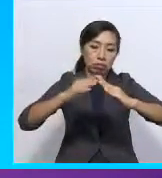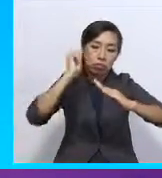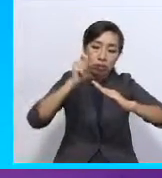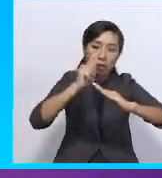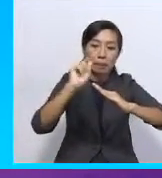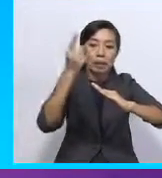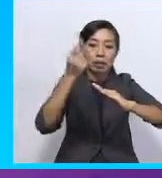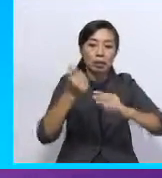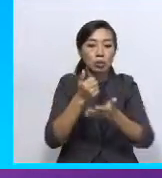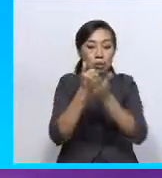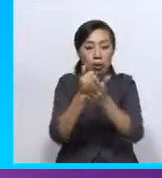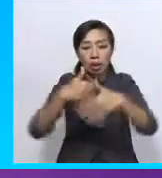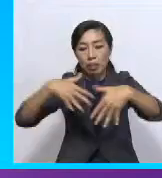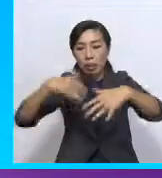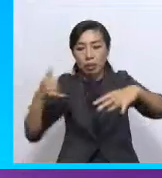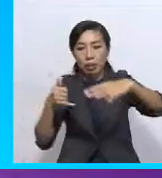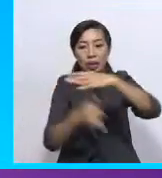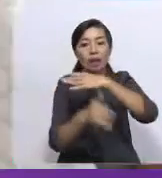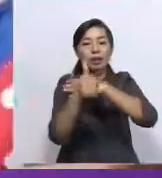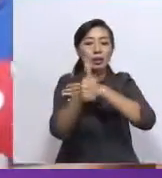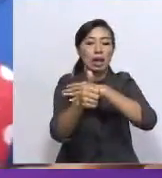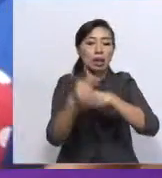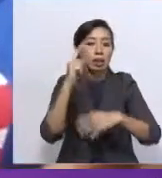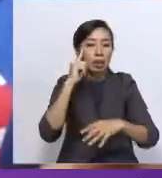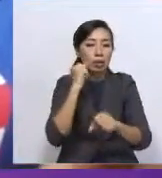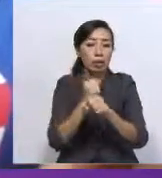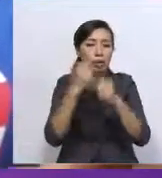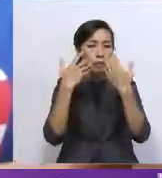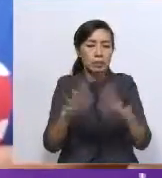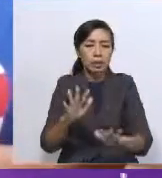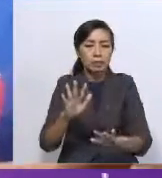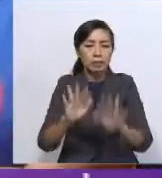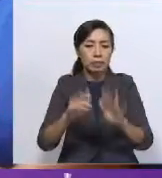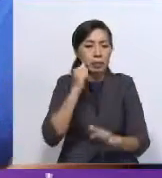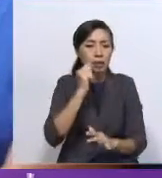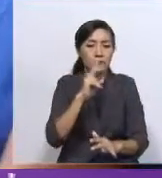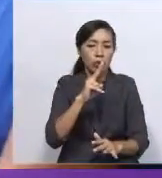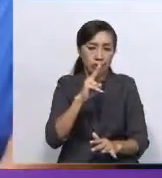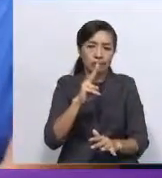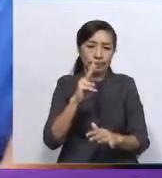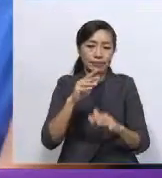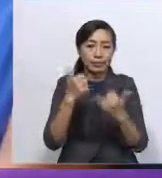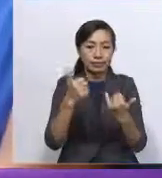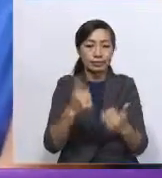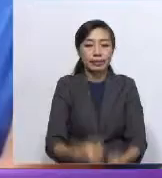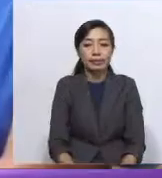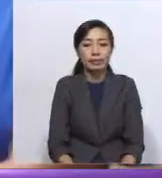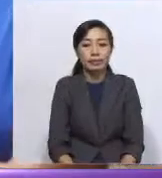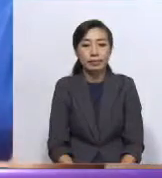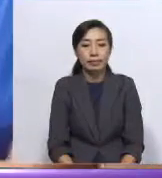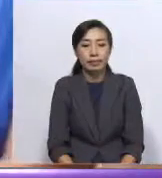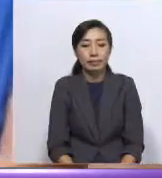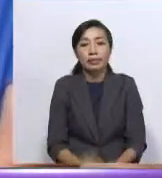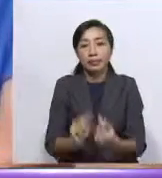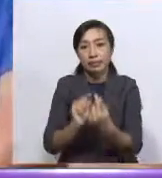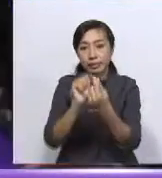ะครับเพื่อให้ประชาชนเนี่ยกลับเข้าอยู่อาศัยได้ตามเดิมก็น่าจะเสร็จภายใน1ถึง2วันหลังจากนี้ไปนะครับ